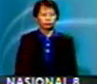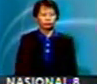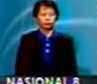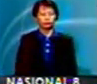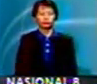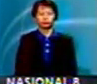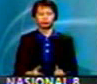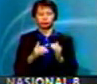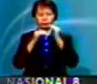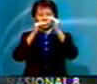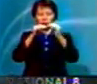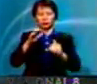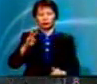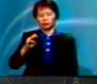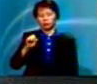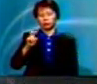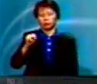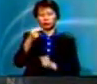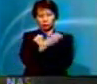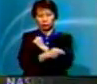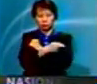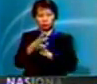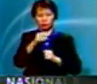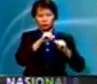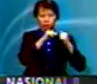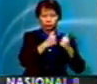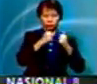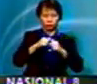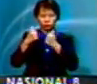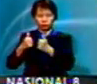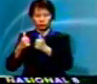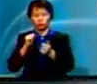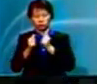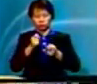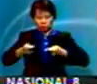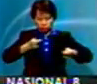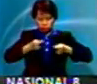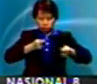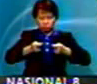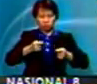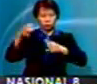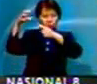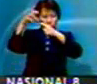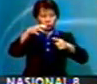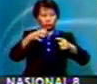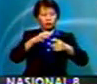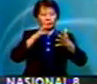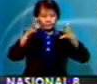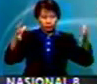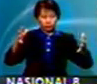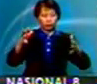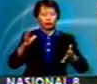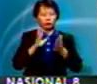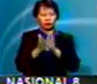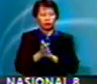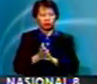Di peringkat Majlis Sukan Negeri dan juga persatuan-persatuan sukan yang mengendalikan kejohanan sukan tersebut.